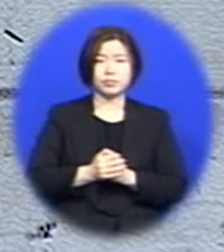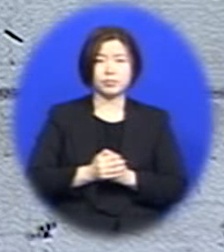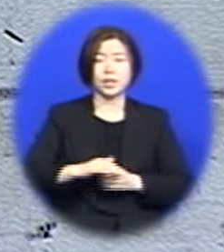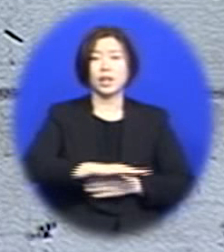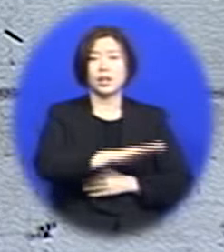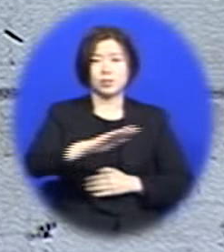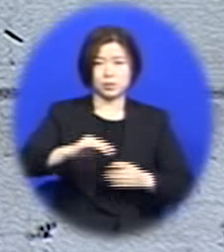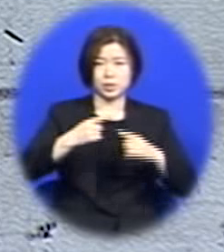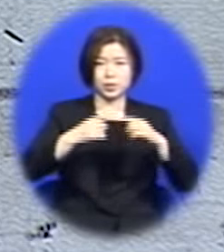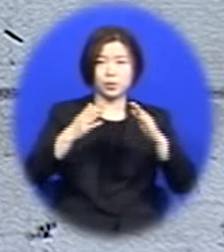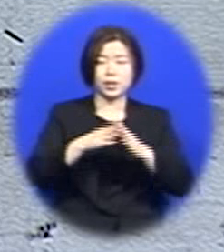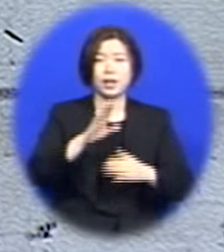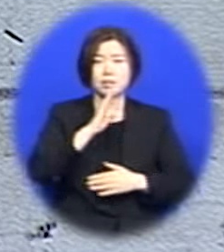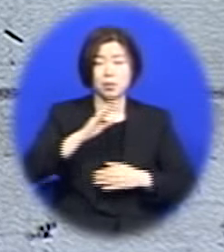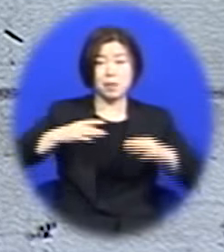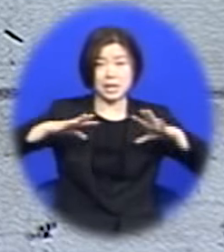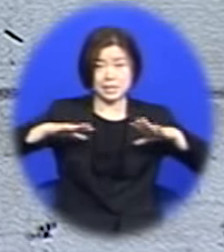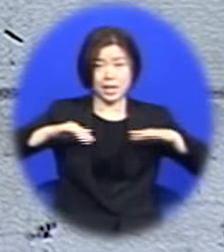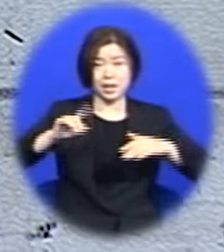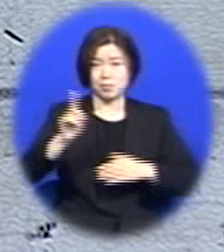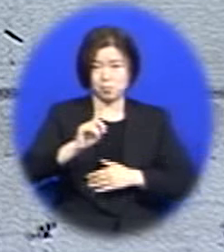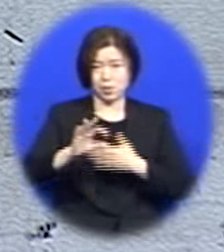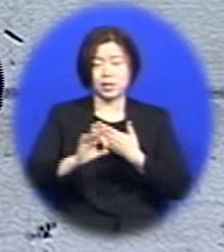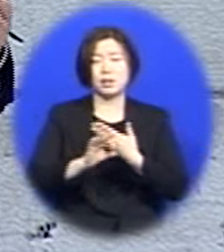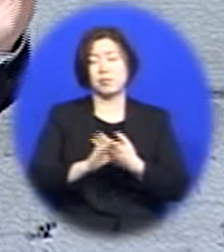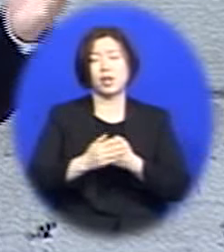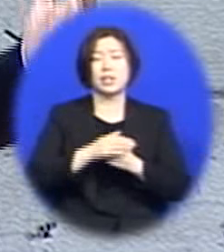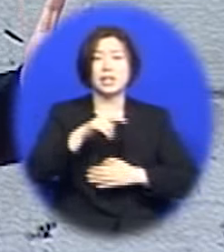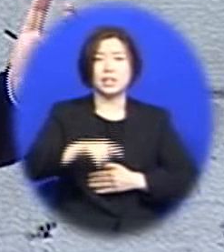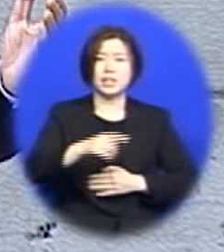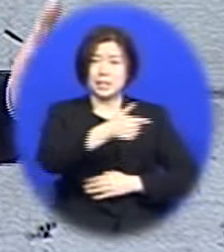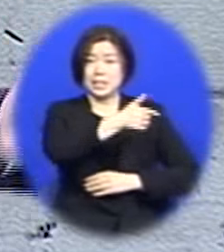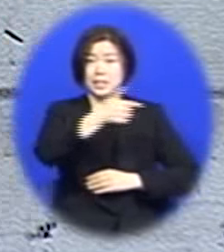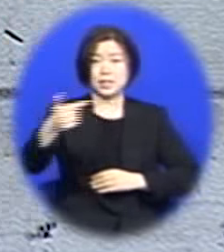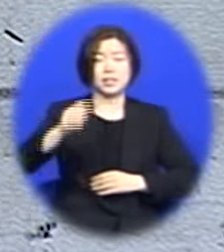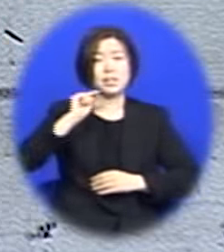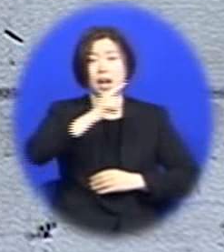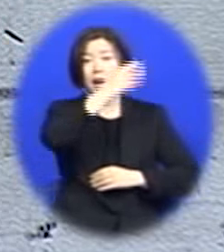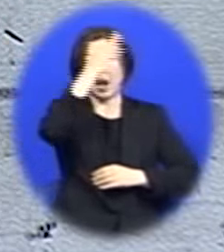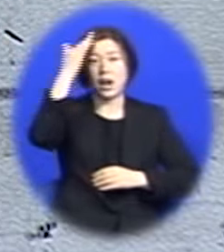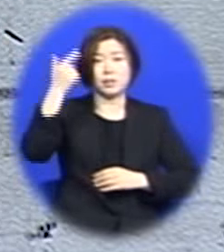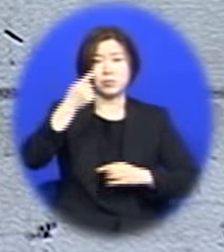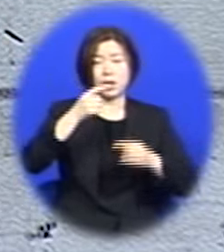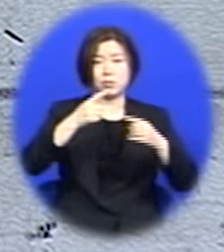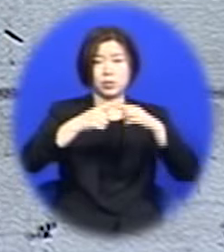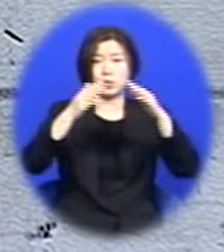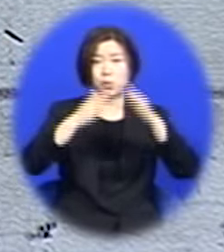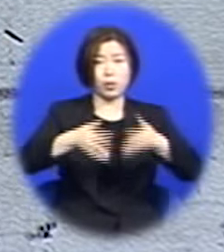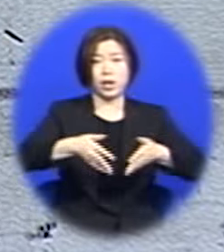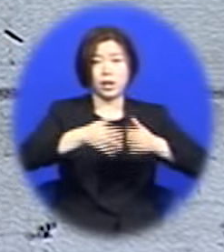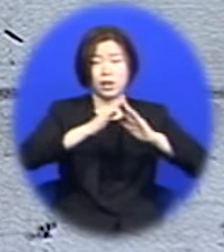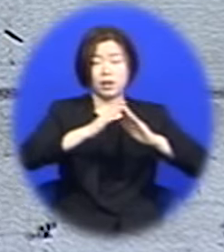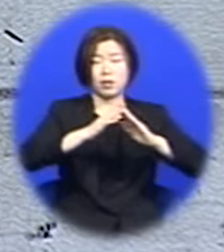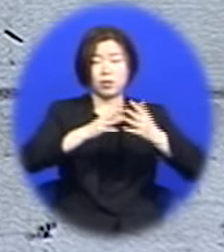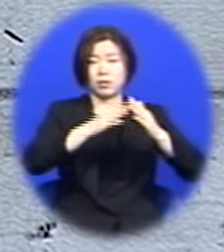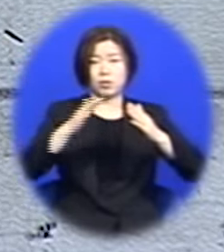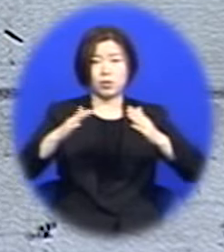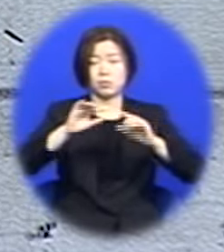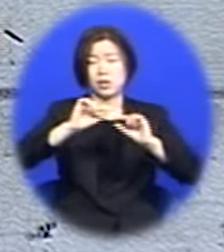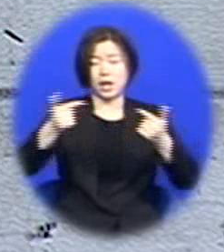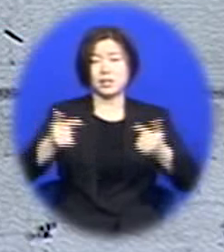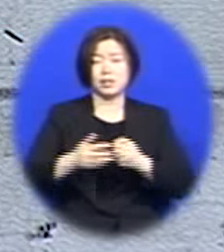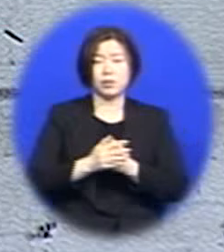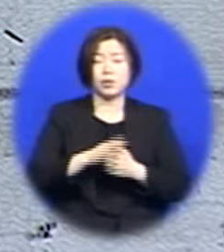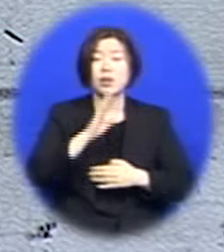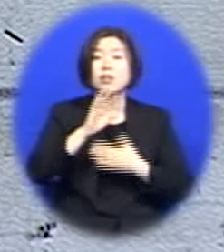우리 교회가 정말 자랑할 것은 이 큰 아름다운 예배당 아닙니다. 그러면 우리